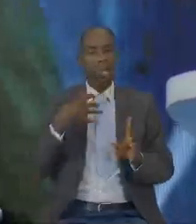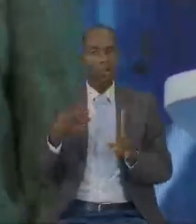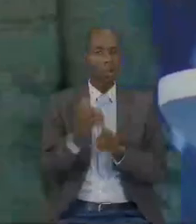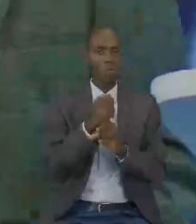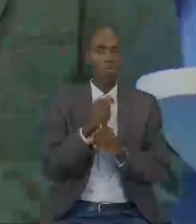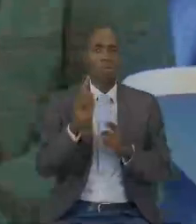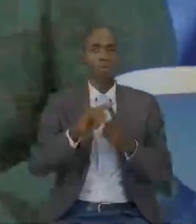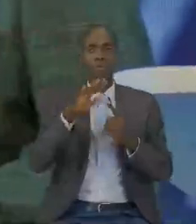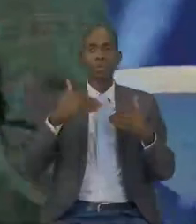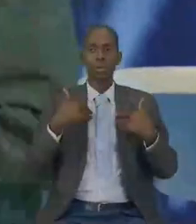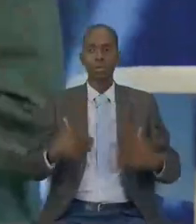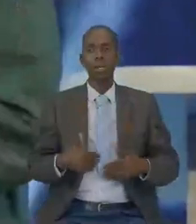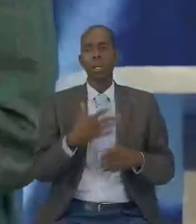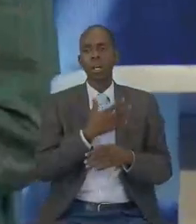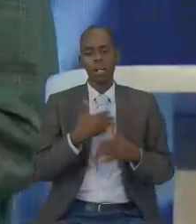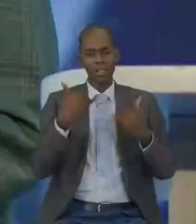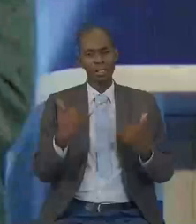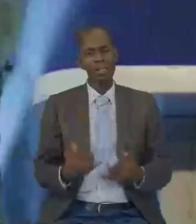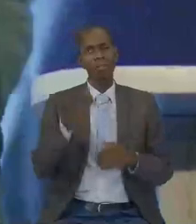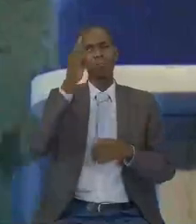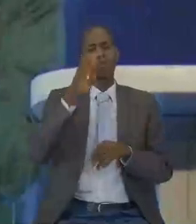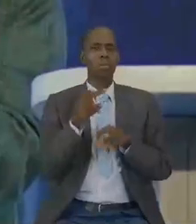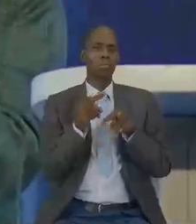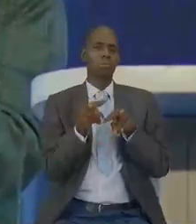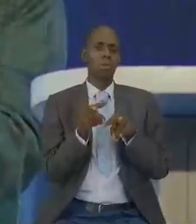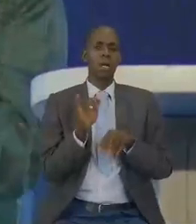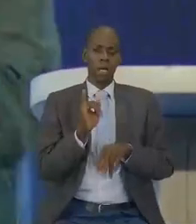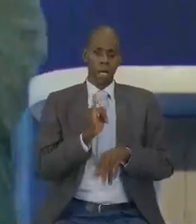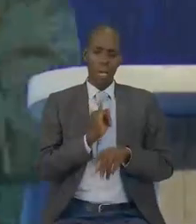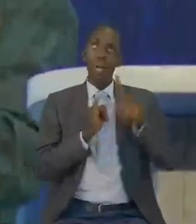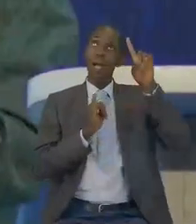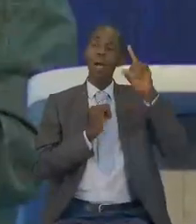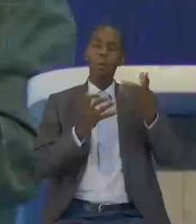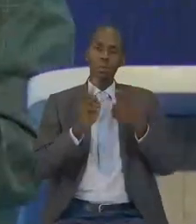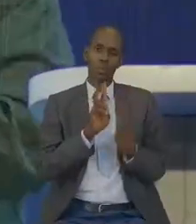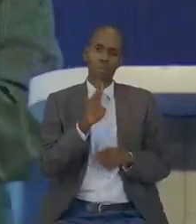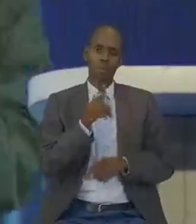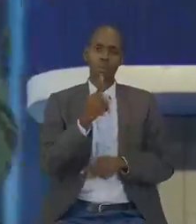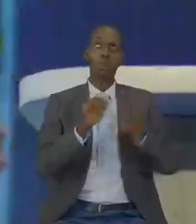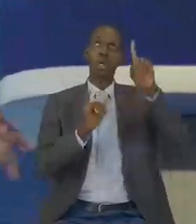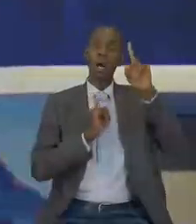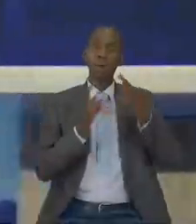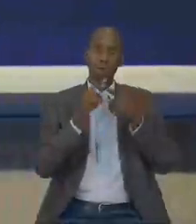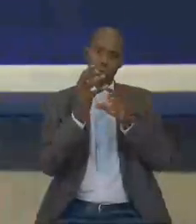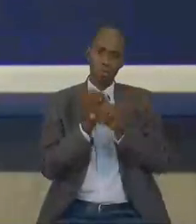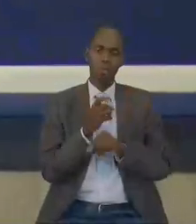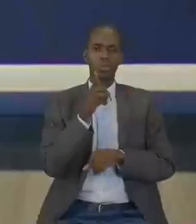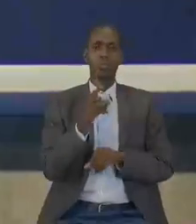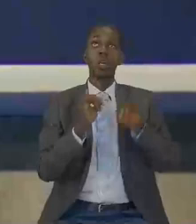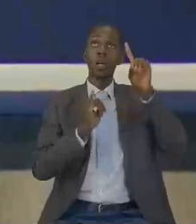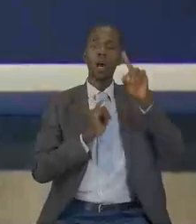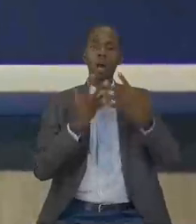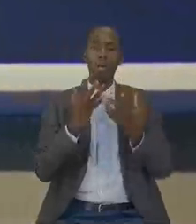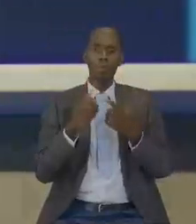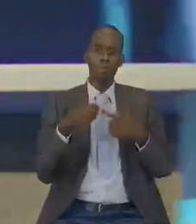corps et à ta langue, à ton langage. Et maintenant, Dieu dit, je veux t'utiliser, je veux te posséder,